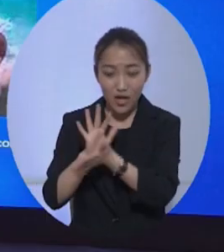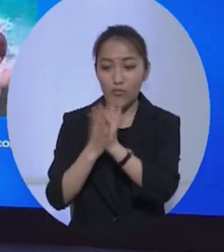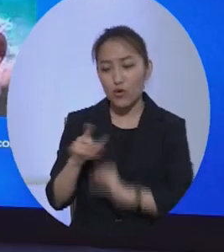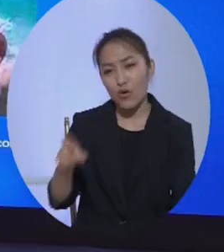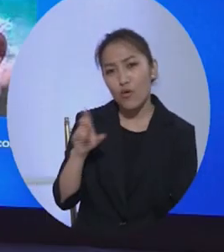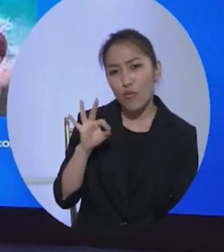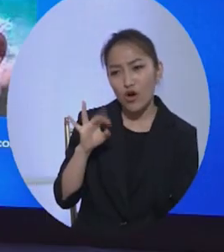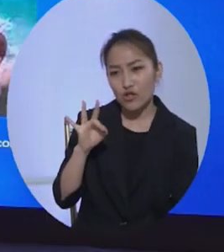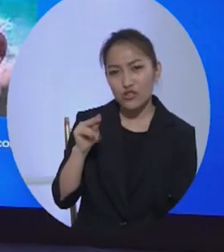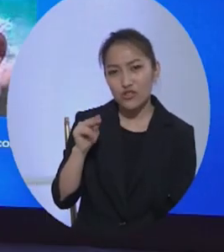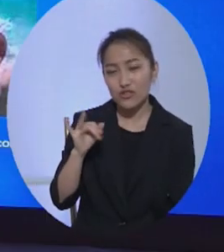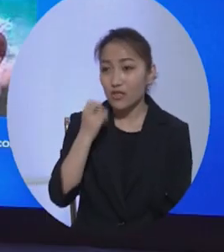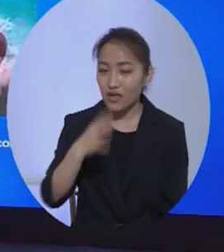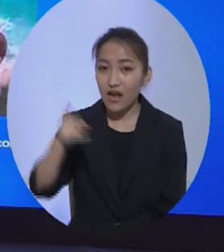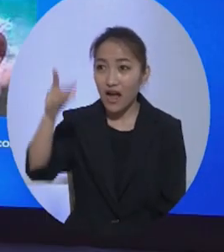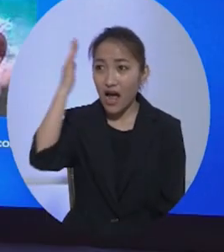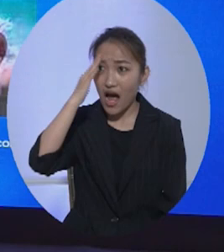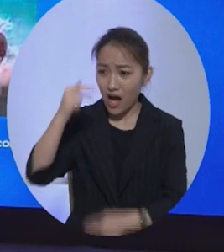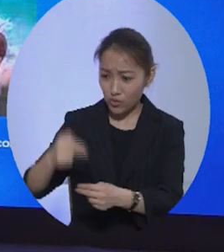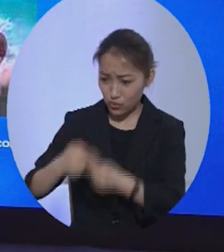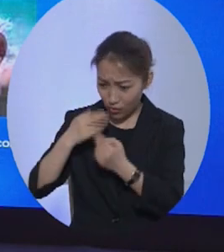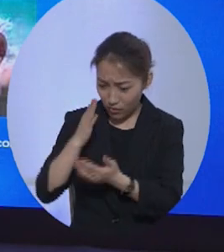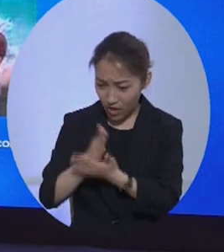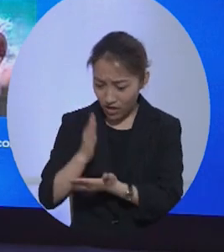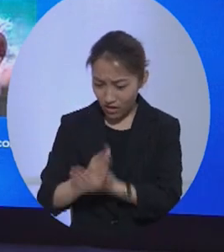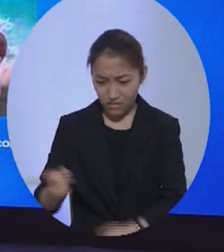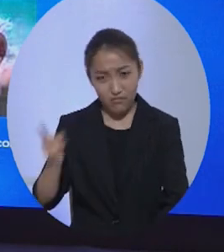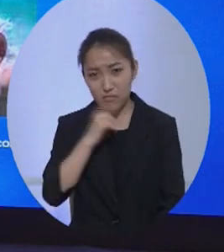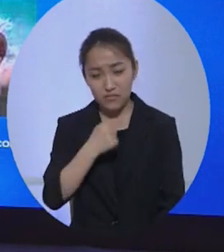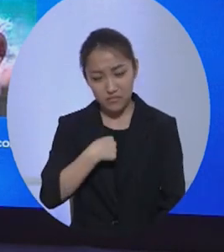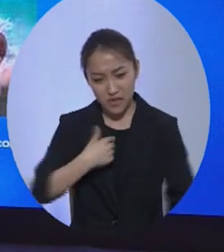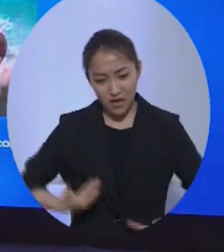буйнд сайхан амьдарч байна. Нөхөр чи энэ шаргуудаа аваад яв гэж.